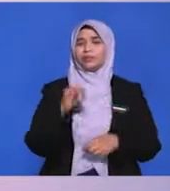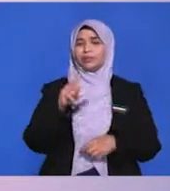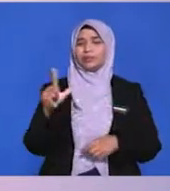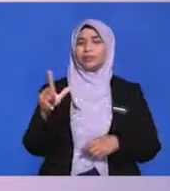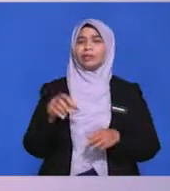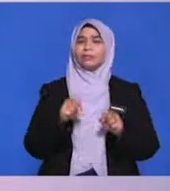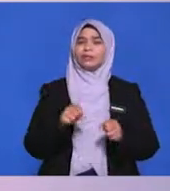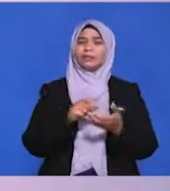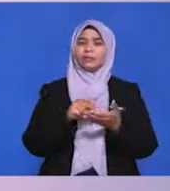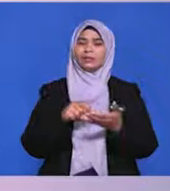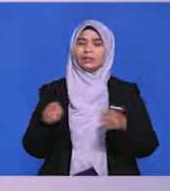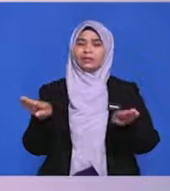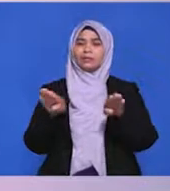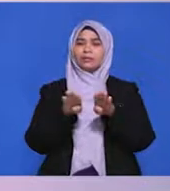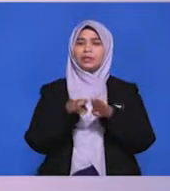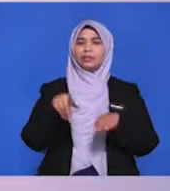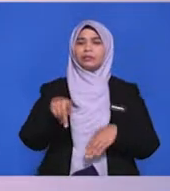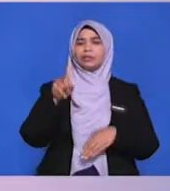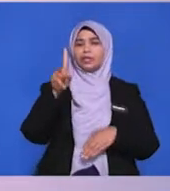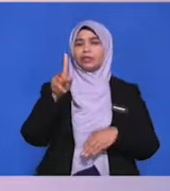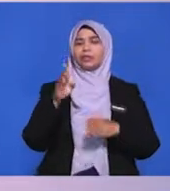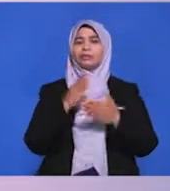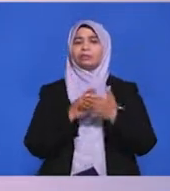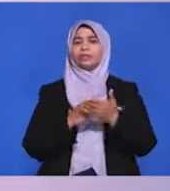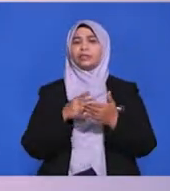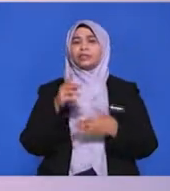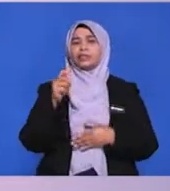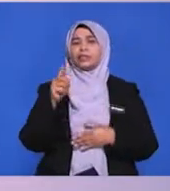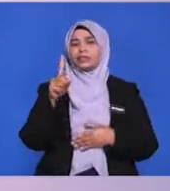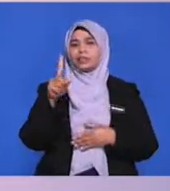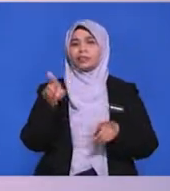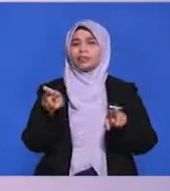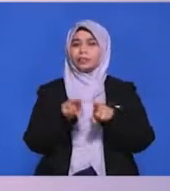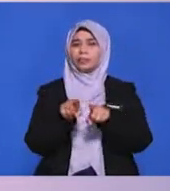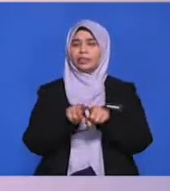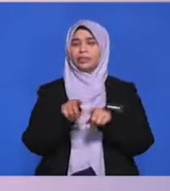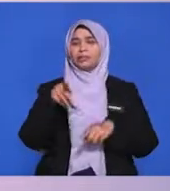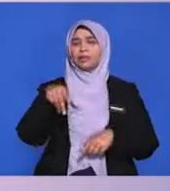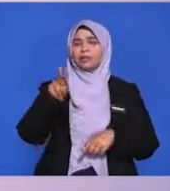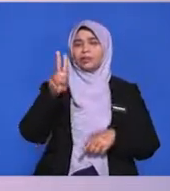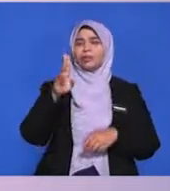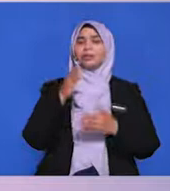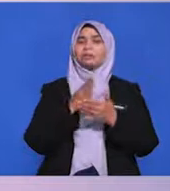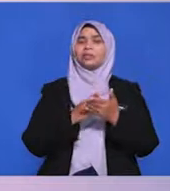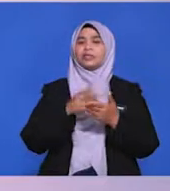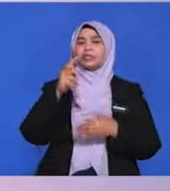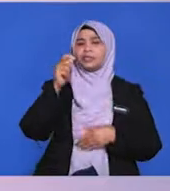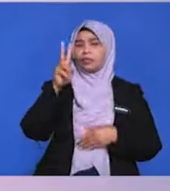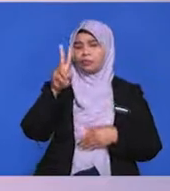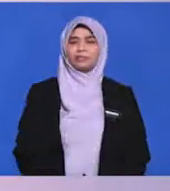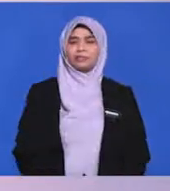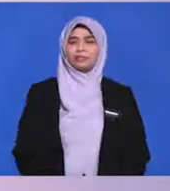boleh ditulis sebagai Q1 pergi 1 = I2 bertujuan